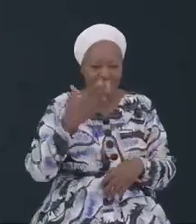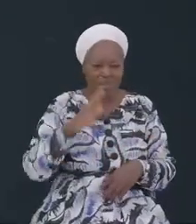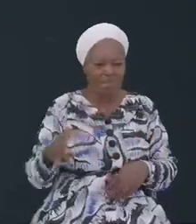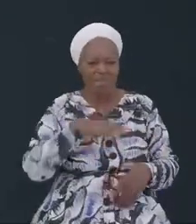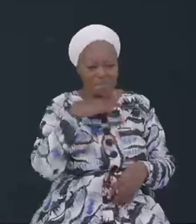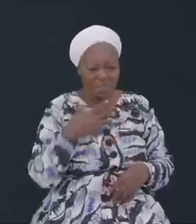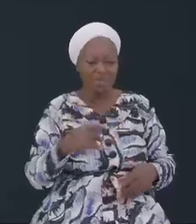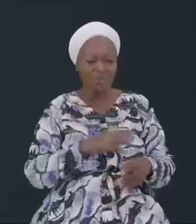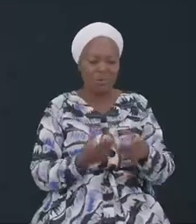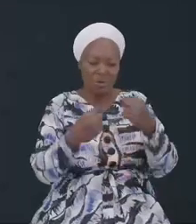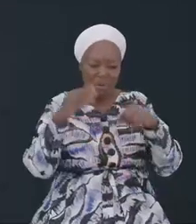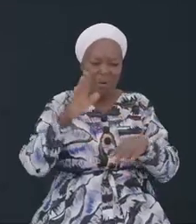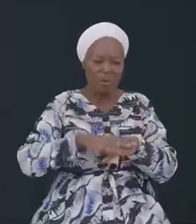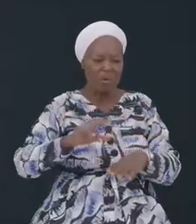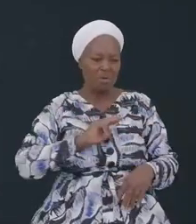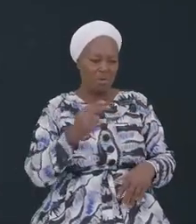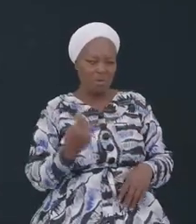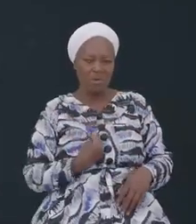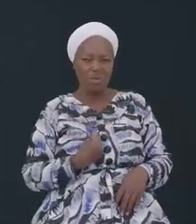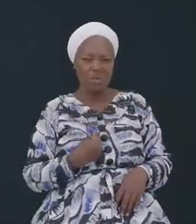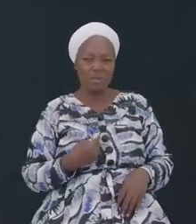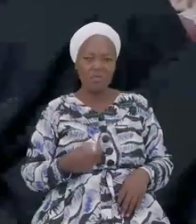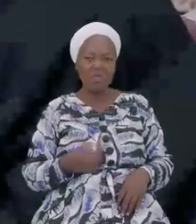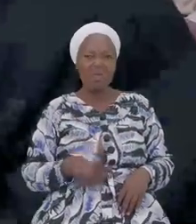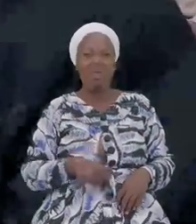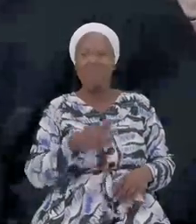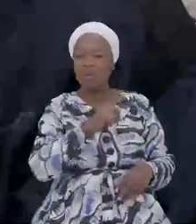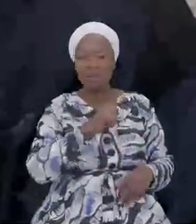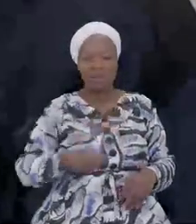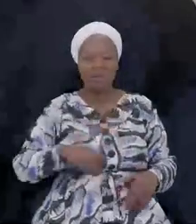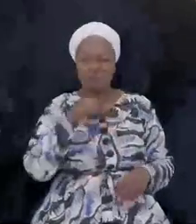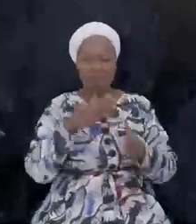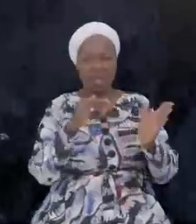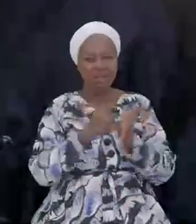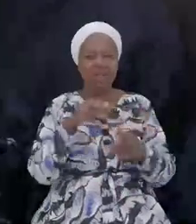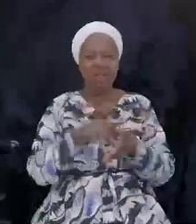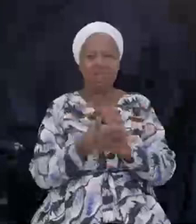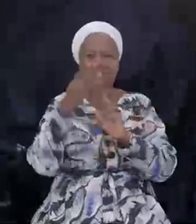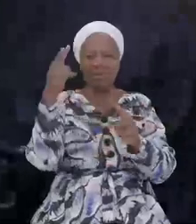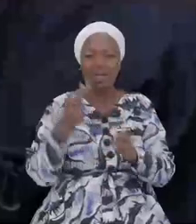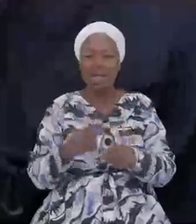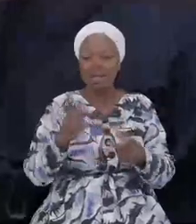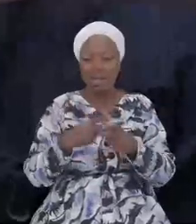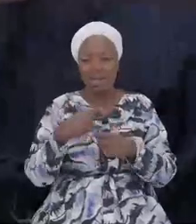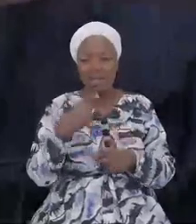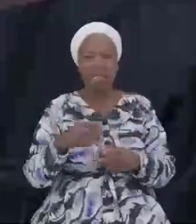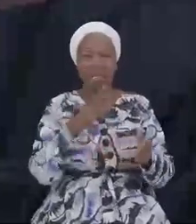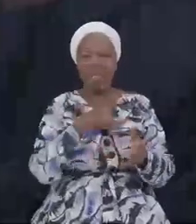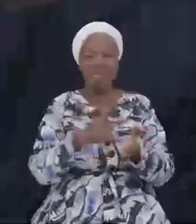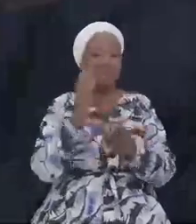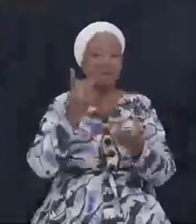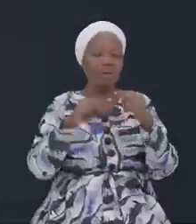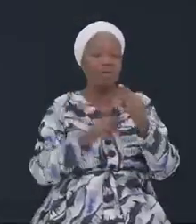Alors, et au lieu que nous marchions sur le serpent marche nous. Que à Dieu ne plaise, à Dieu ne plaise. Il dit maintenant, si